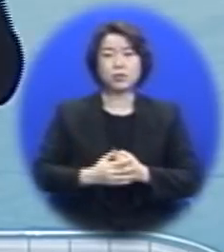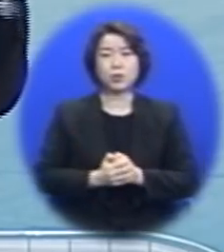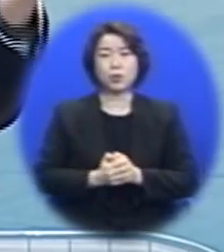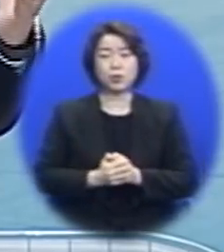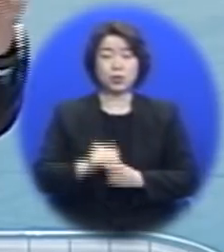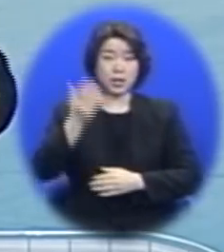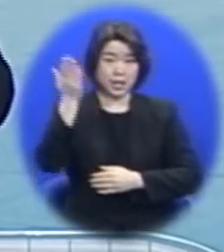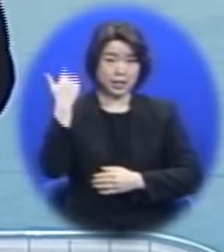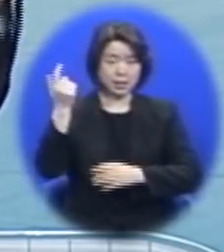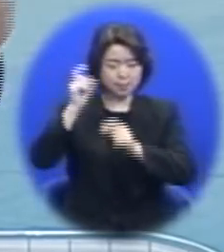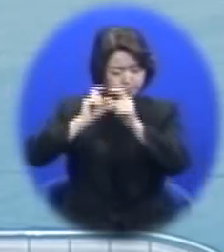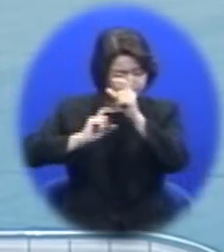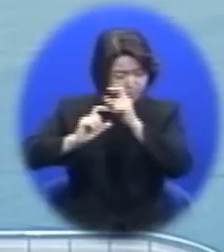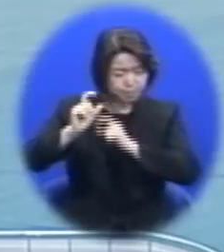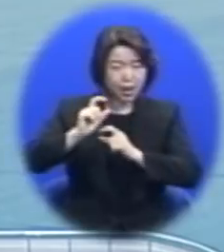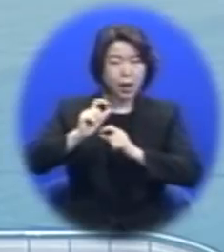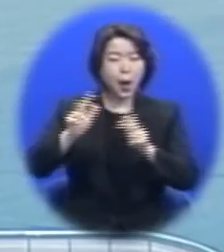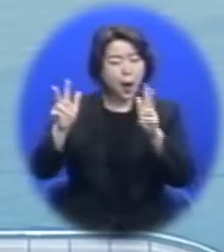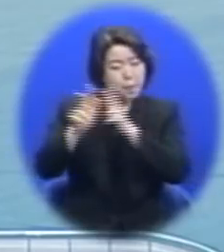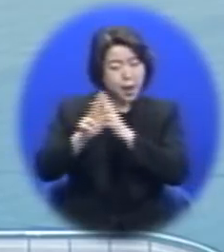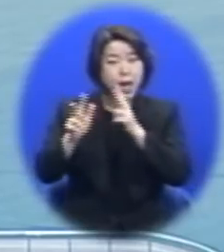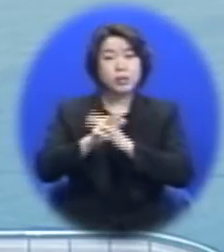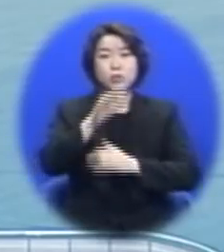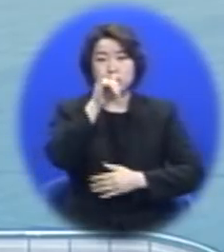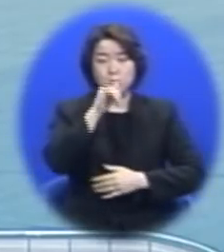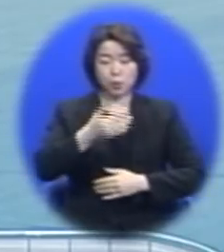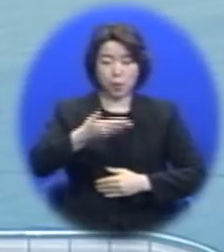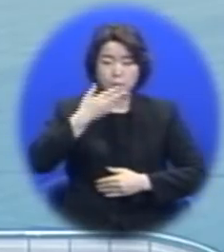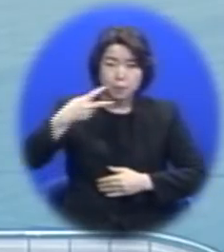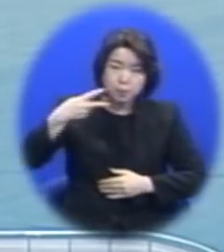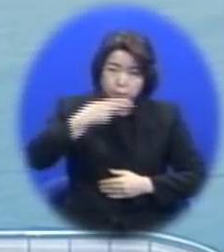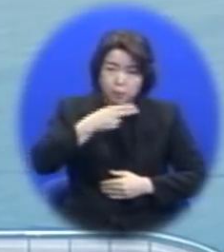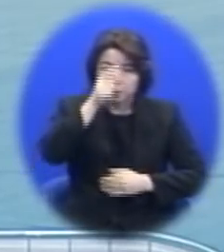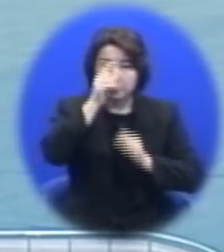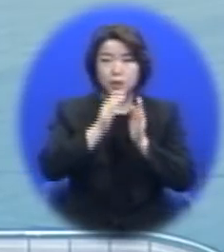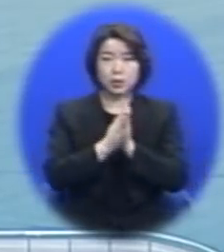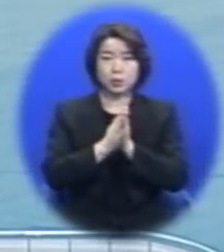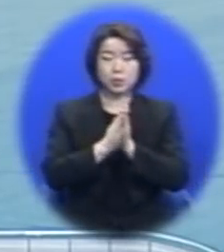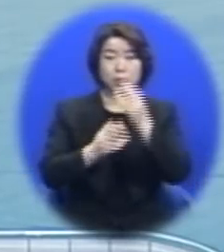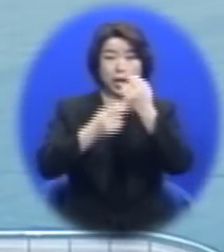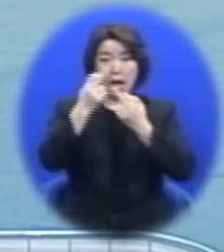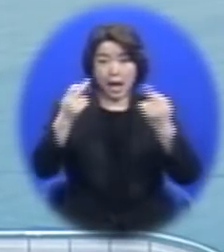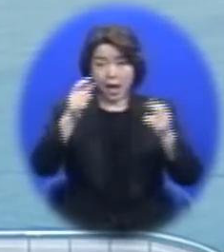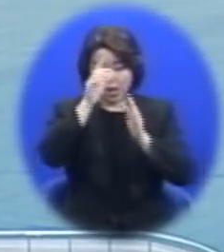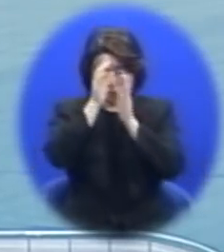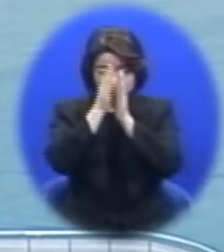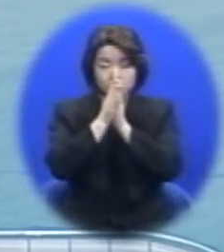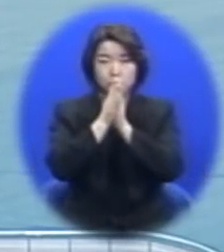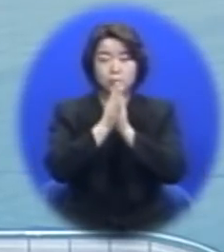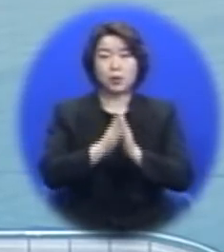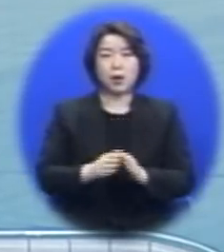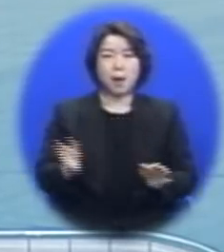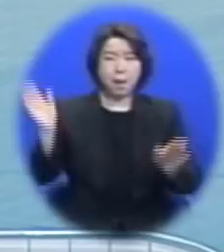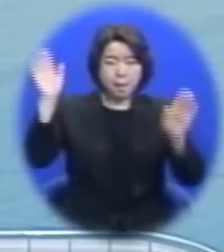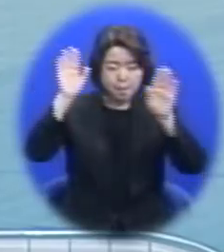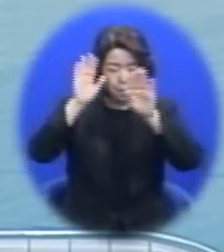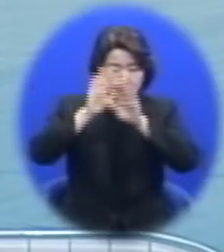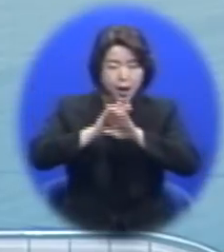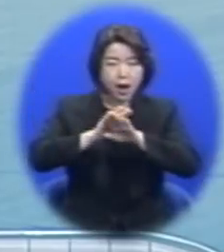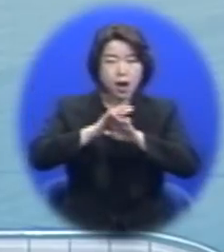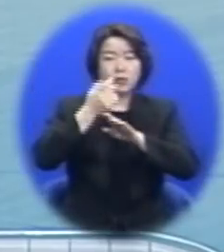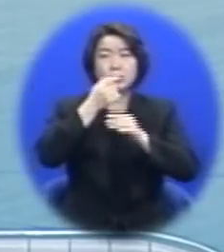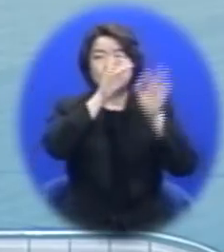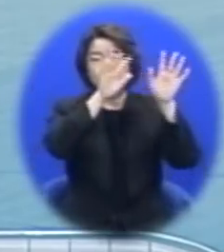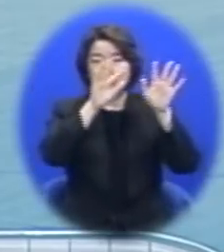그때는 뭐 철야 기도는 뭐 매주 있었고 금식 기도에 산상 기도에 한밤중에 눈 오를 때도